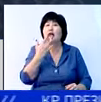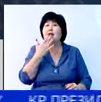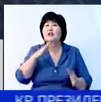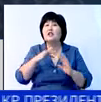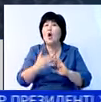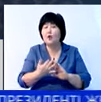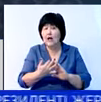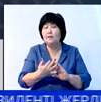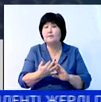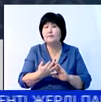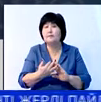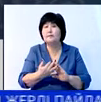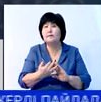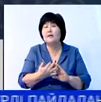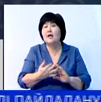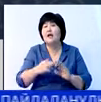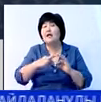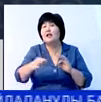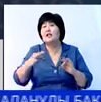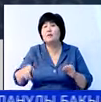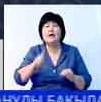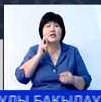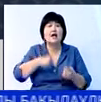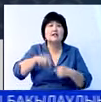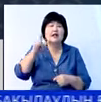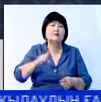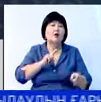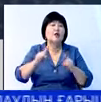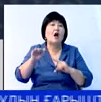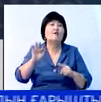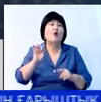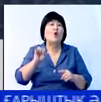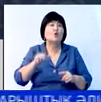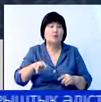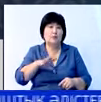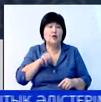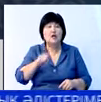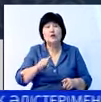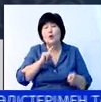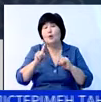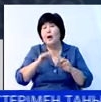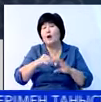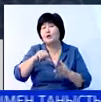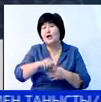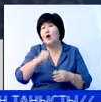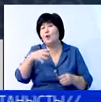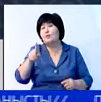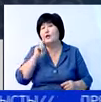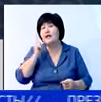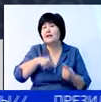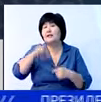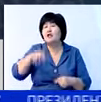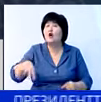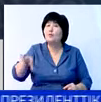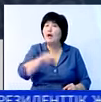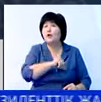ауылында ауылдық елді мекендердің жас кәсіпкерлері форумы өткізілді. Сол форумға ауданнан қатысқан 15 жас кәсіпкердің